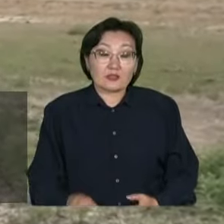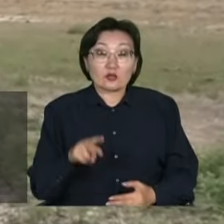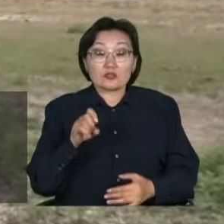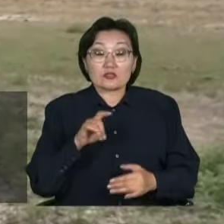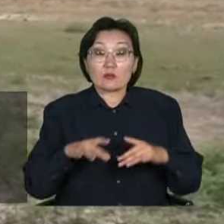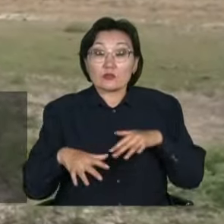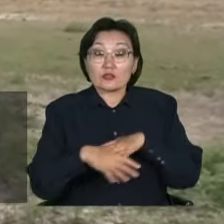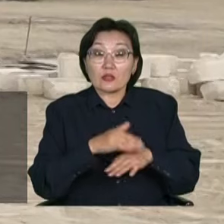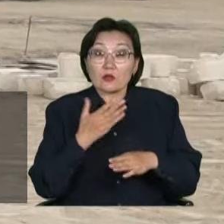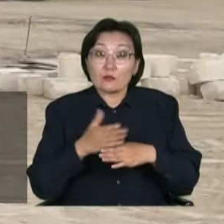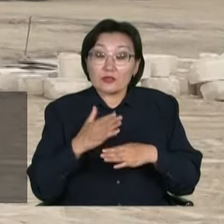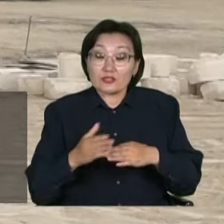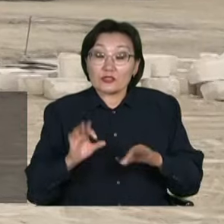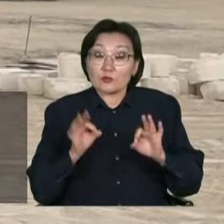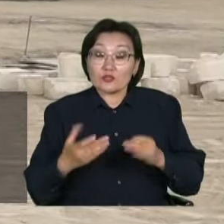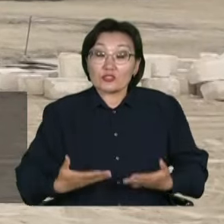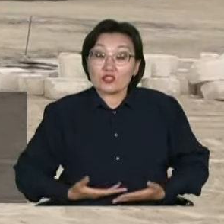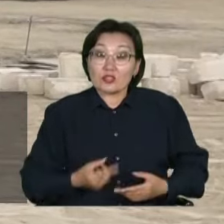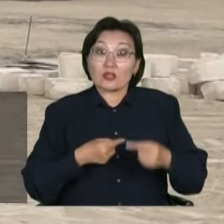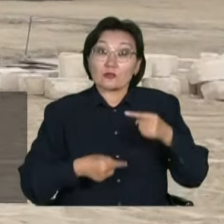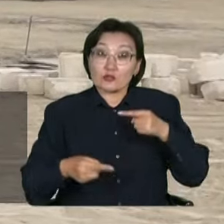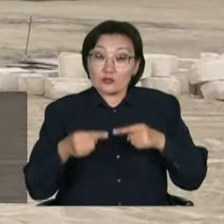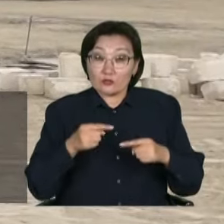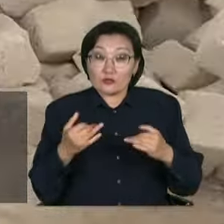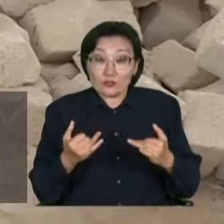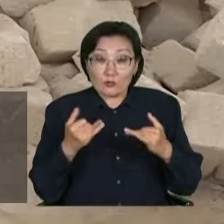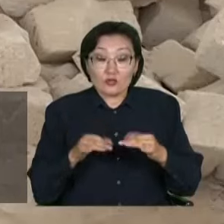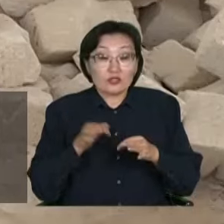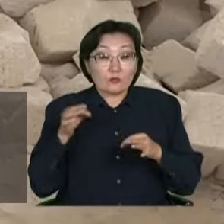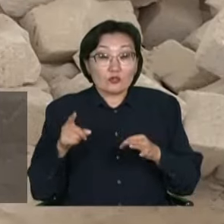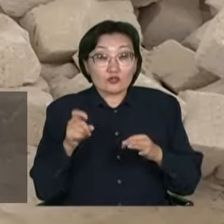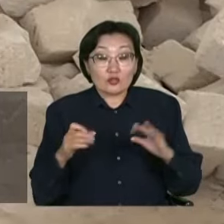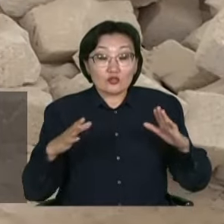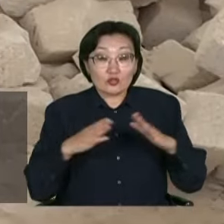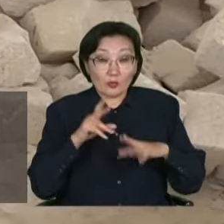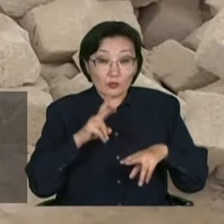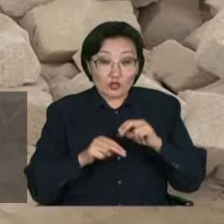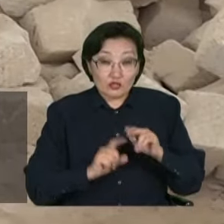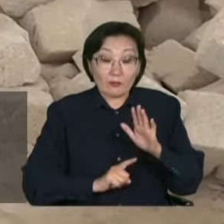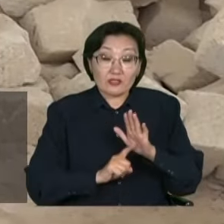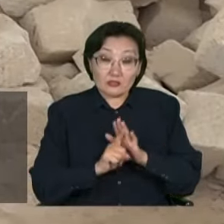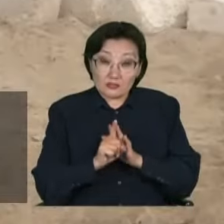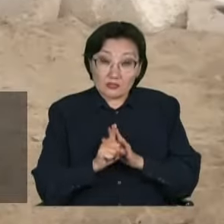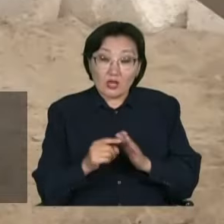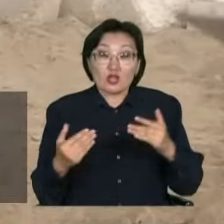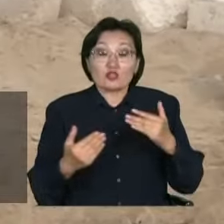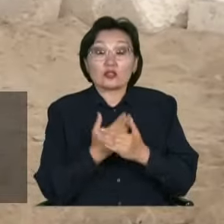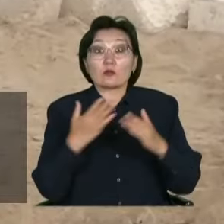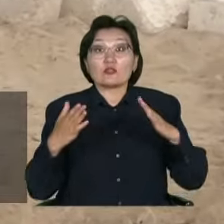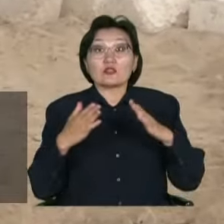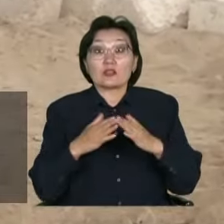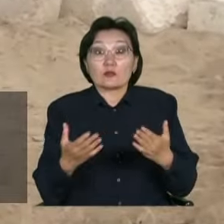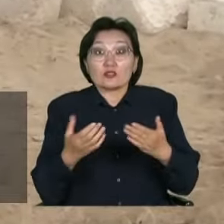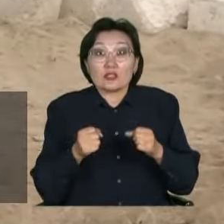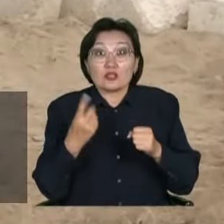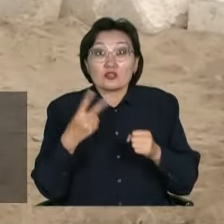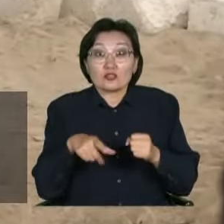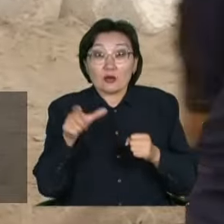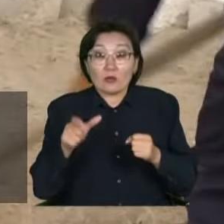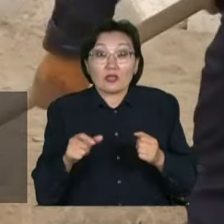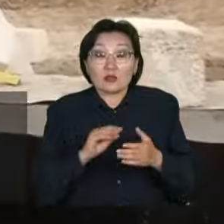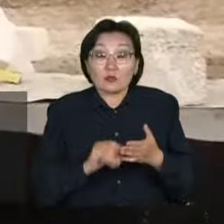Құлсарлықтар біртіндеп қалыпты өмірге қайта бейімделіп жатыр. Бүгінде өңірде 100 үйдің құрылысы басталды. Жаңа үйжайды алуға әзірге 20 адамнан